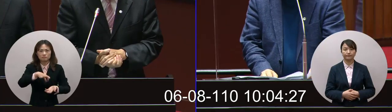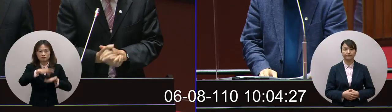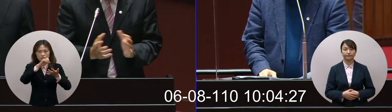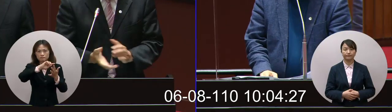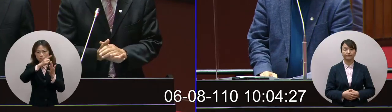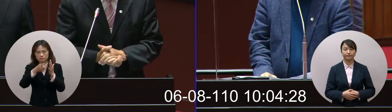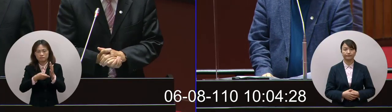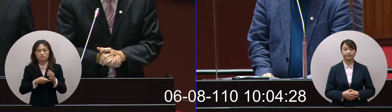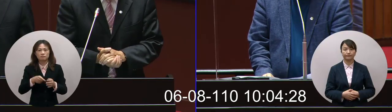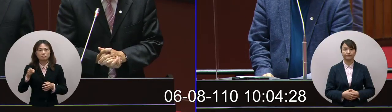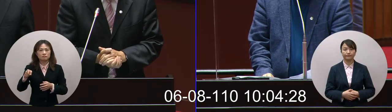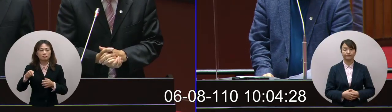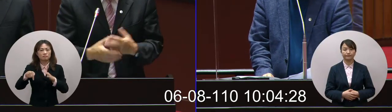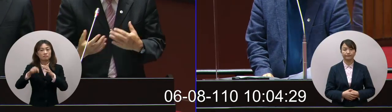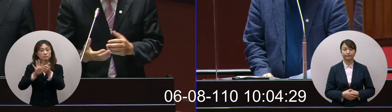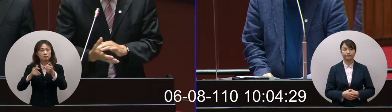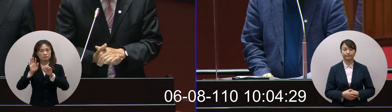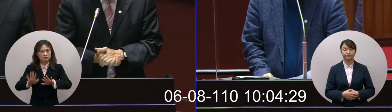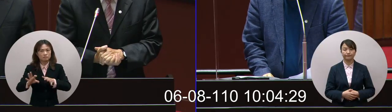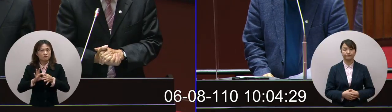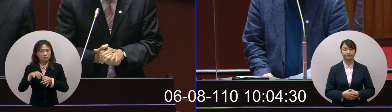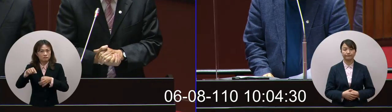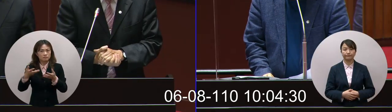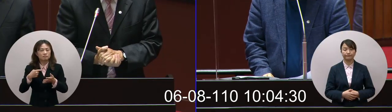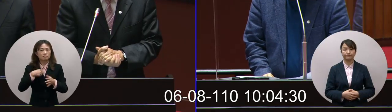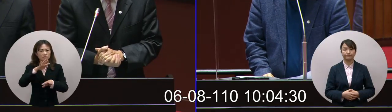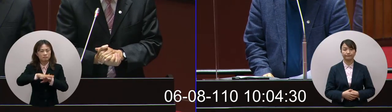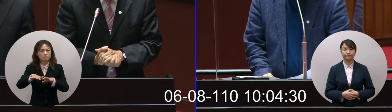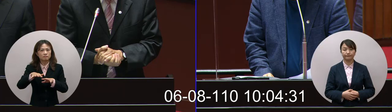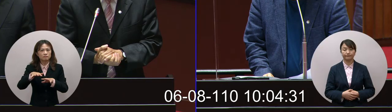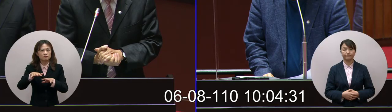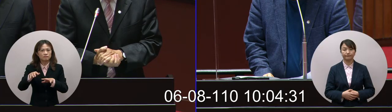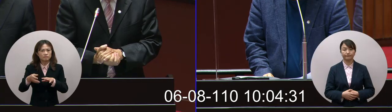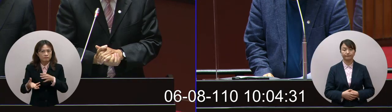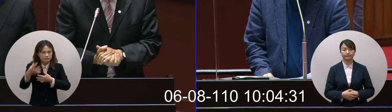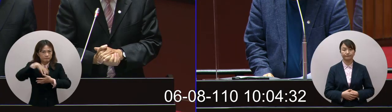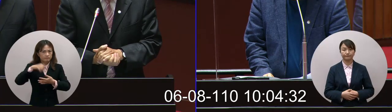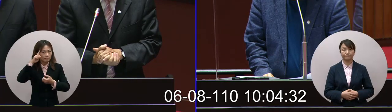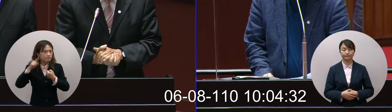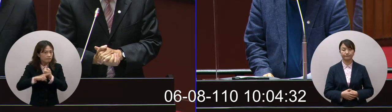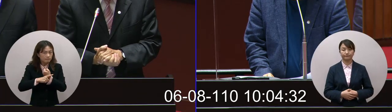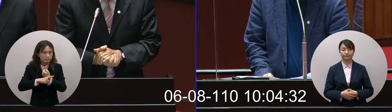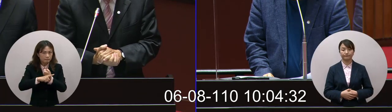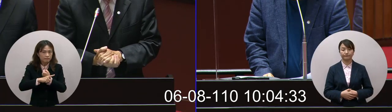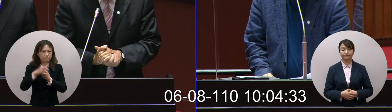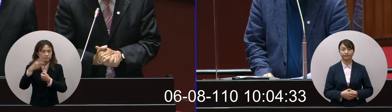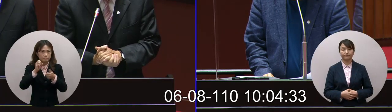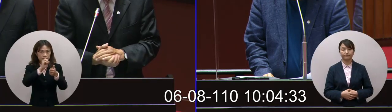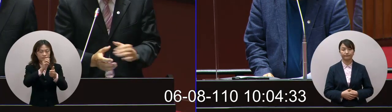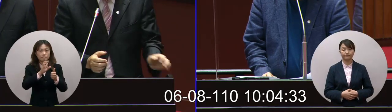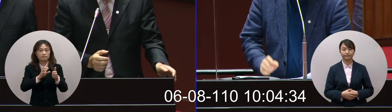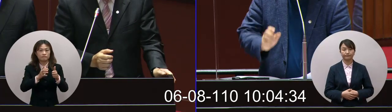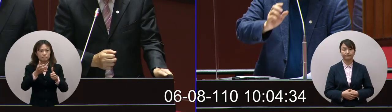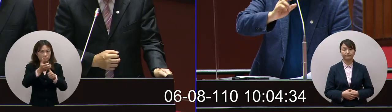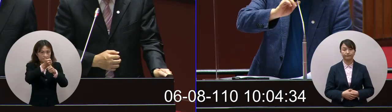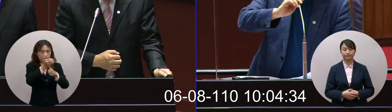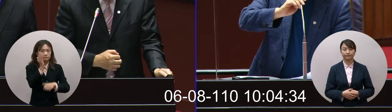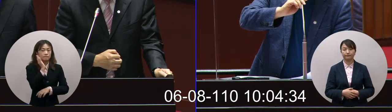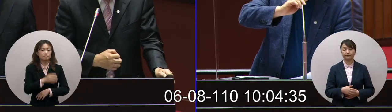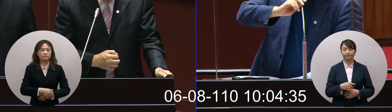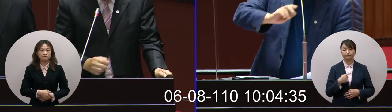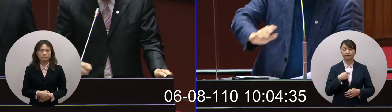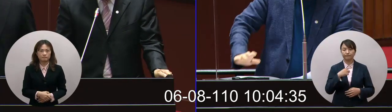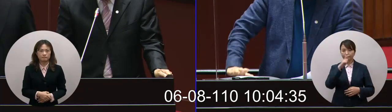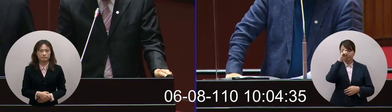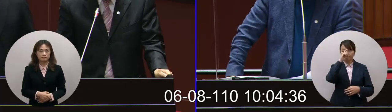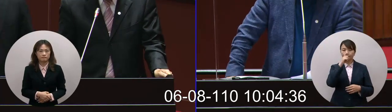有帮忙的，我们会来做一个盘点哦，之后再送请指挥中心做疫苗上的整体施打的顺序的评估嘿。 其实啊，我